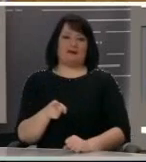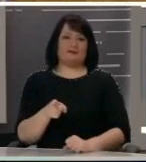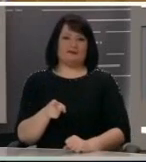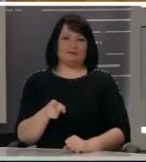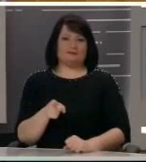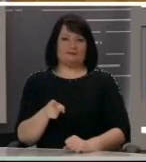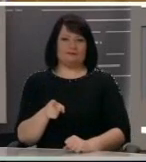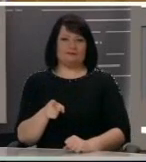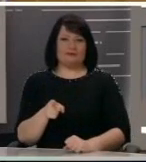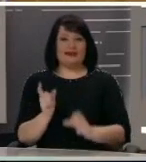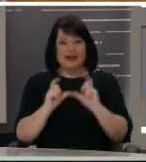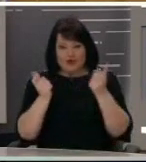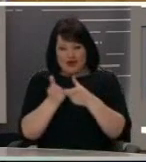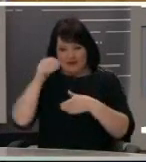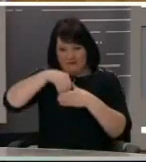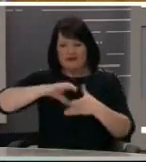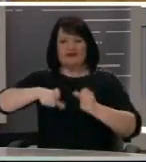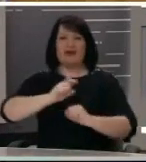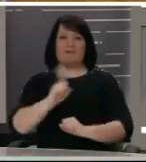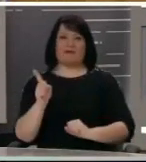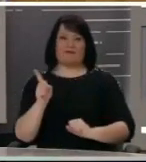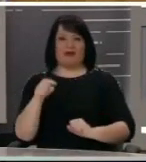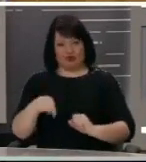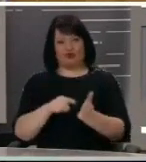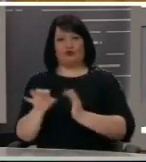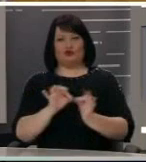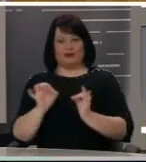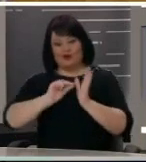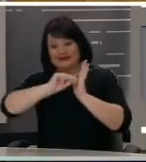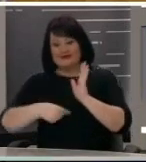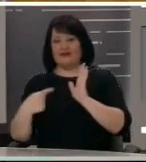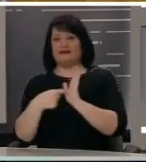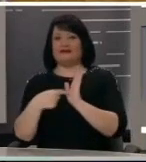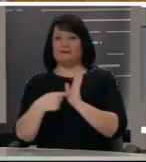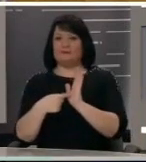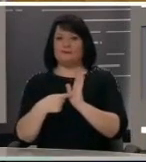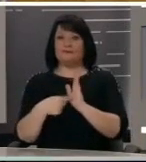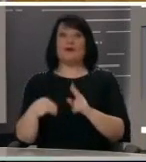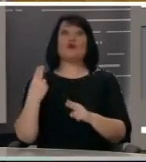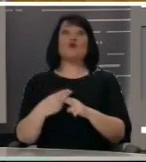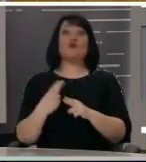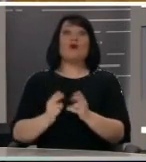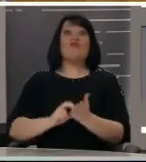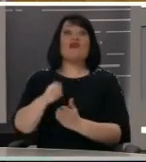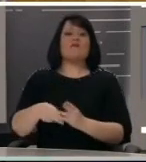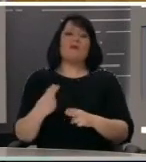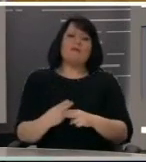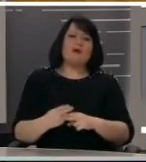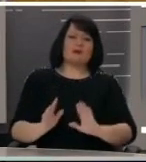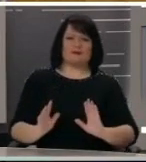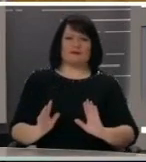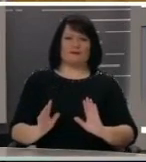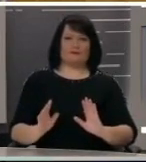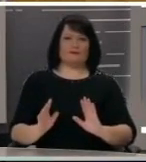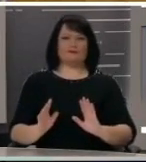της ενδοοικογενειακής βίας. Η σύμβαση αυτή αποτελεί ένα πολύ σημαντικό βήμα. Ένα